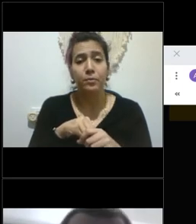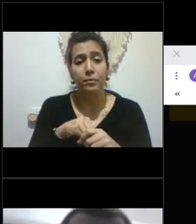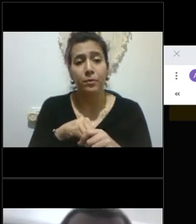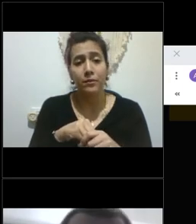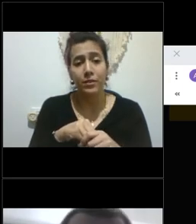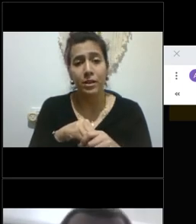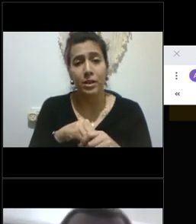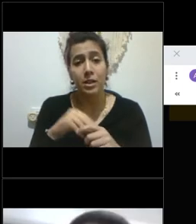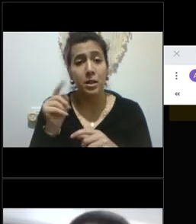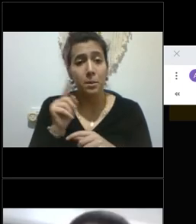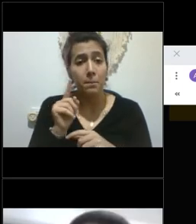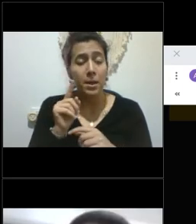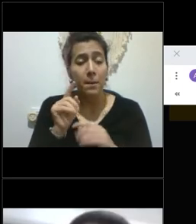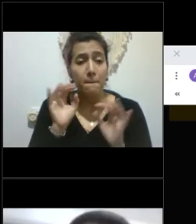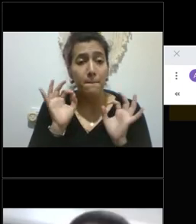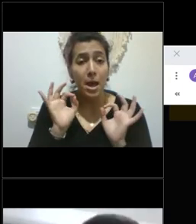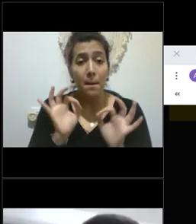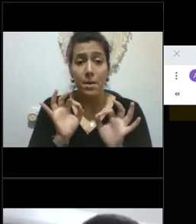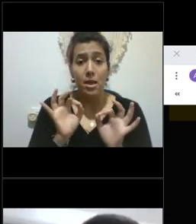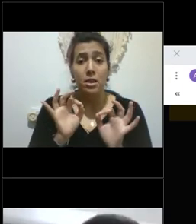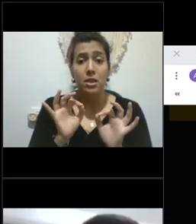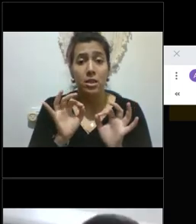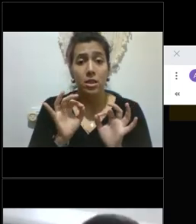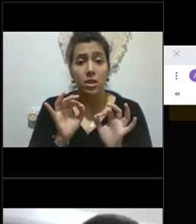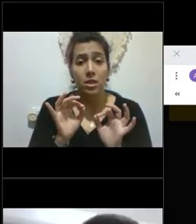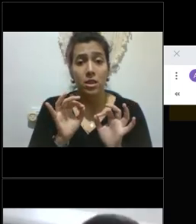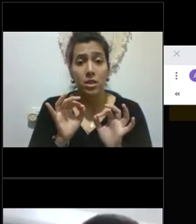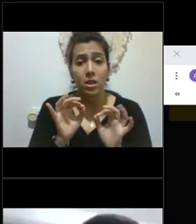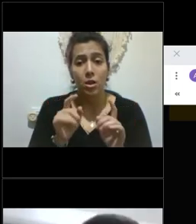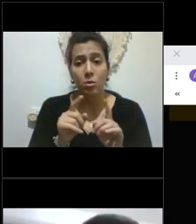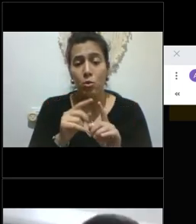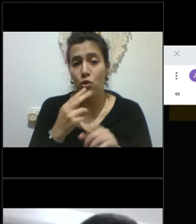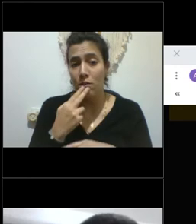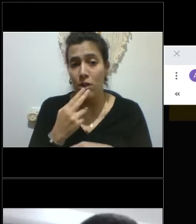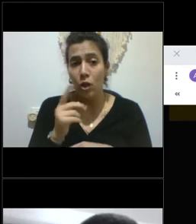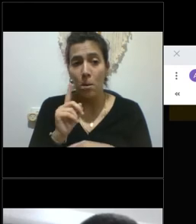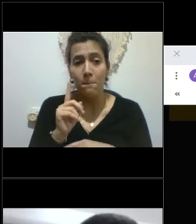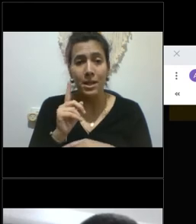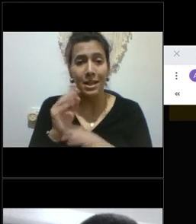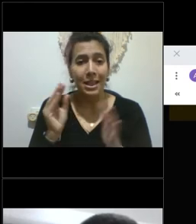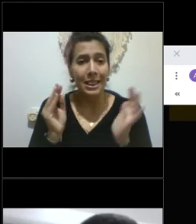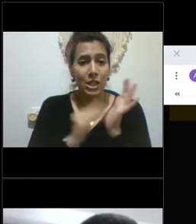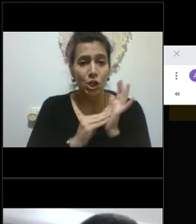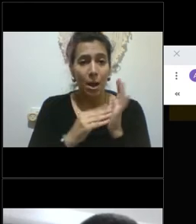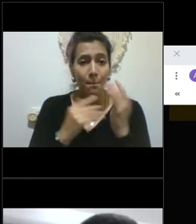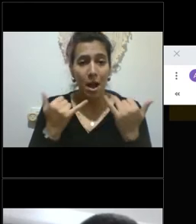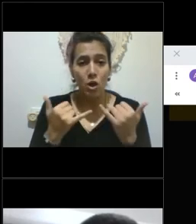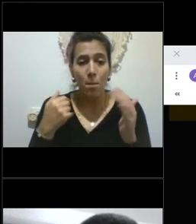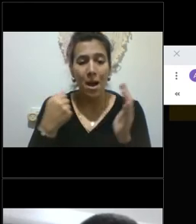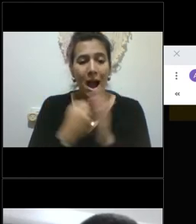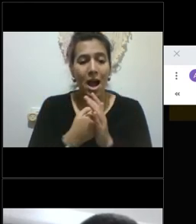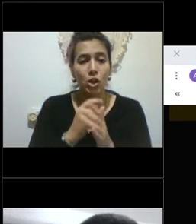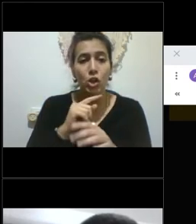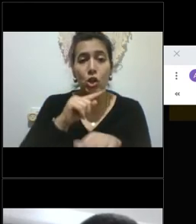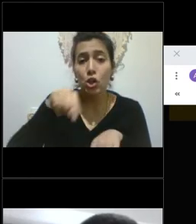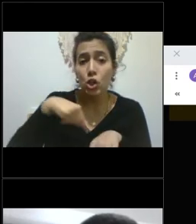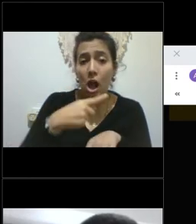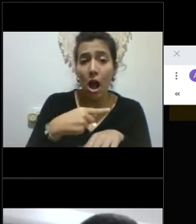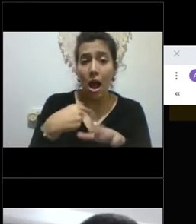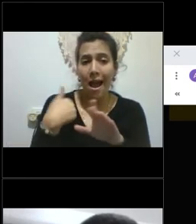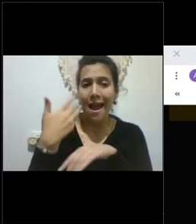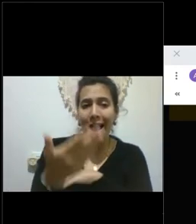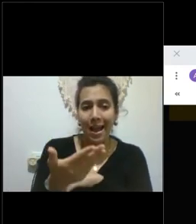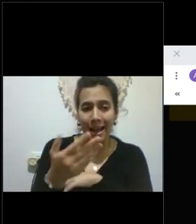מי שבאמת, כמו שהבטחנו, מי שירשם היום, עד שעה אחרי הוובינר, אז אנחנו ניתן לו את